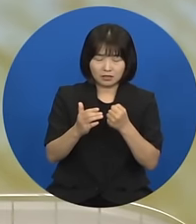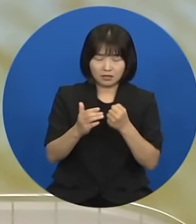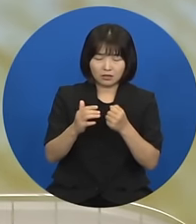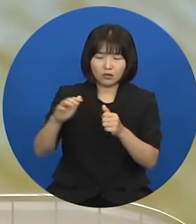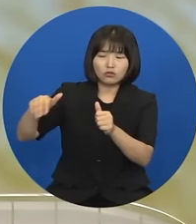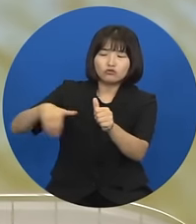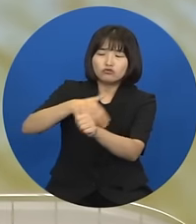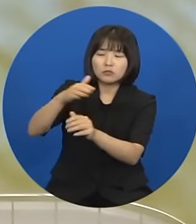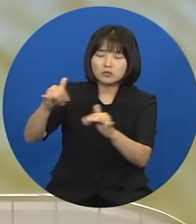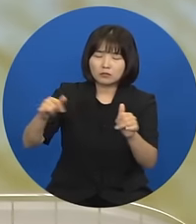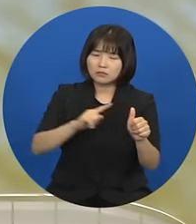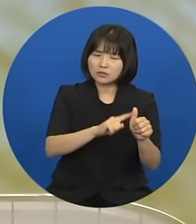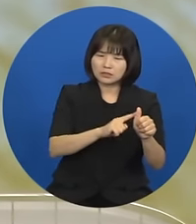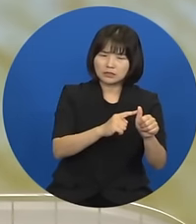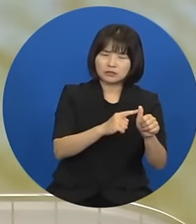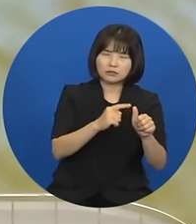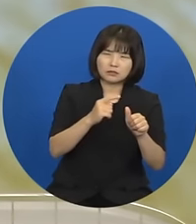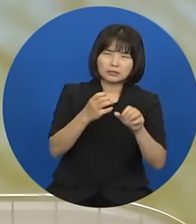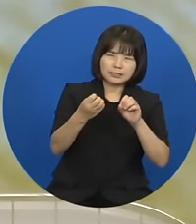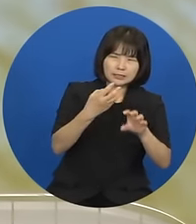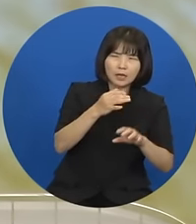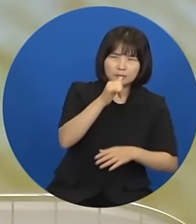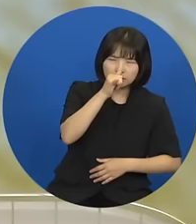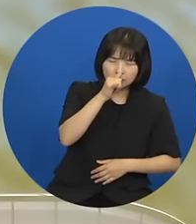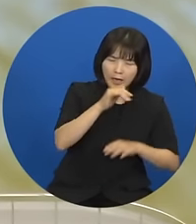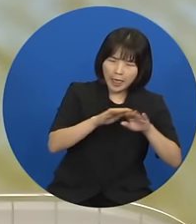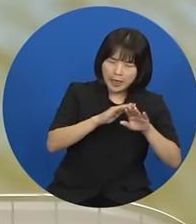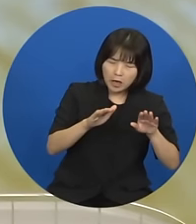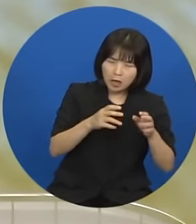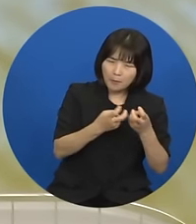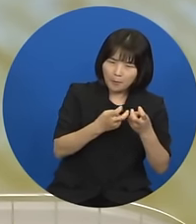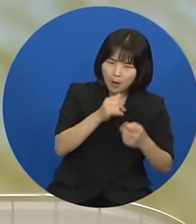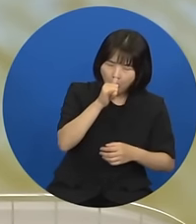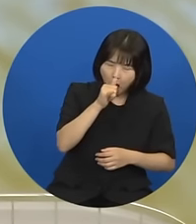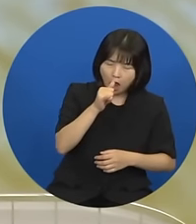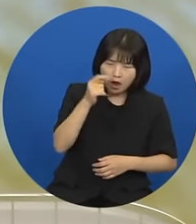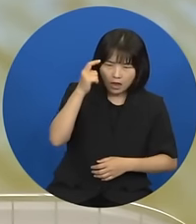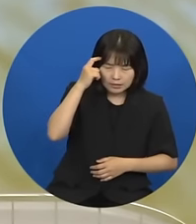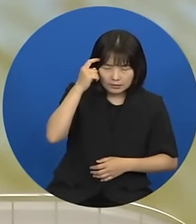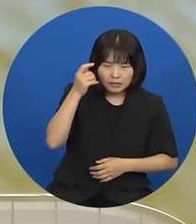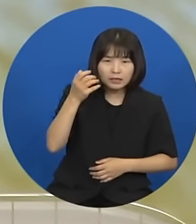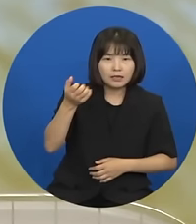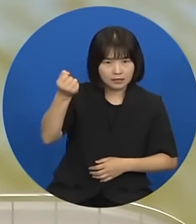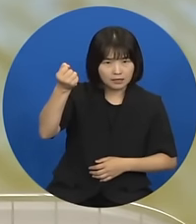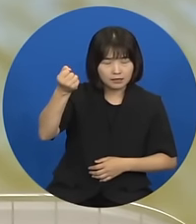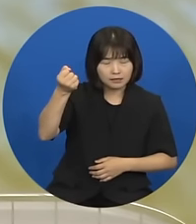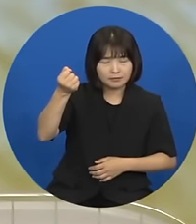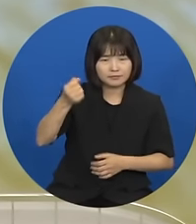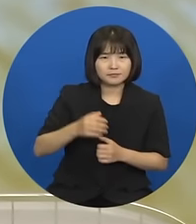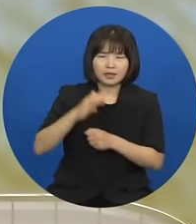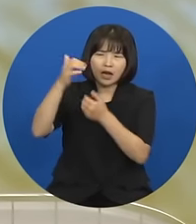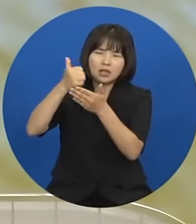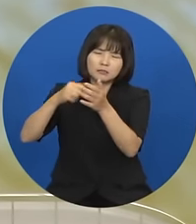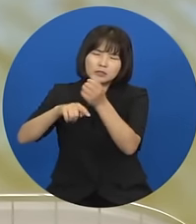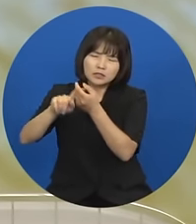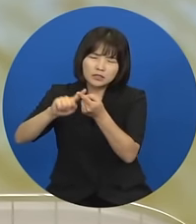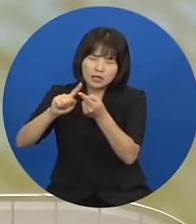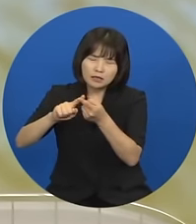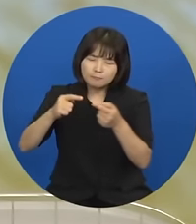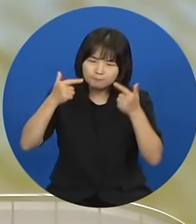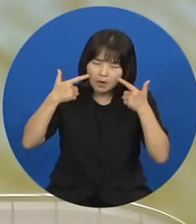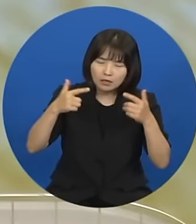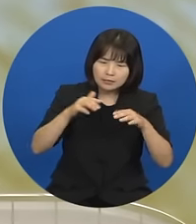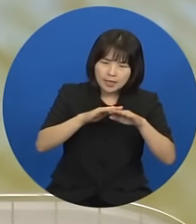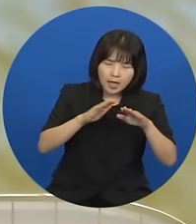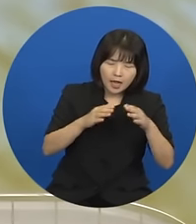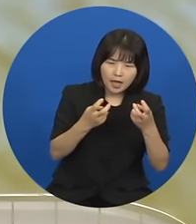답을 가지고 있을 거라고 생각했습니다. 그에게는 뭔가 하나님의 뜻에 대한 분명한 해답이 있을 거라